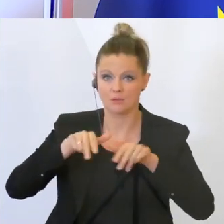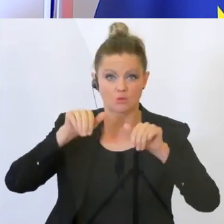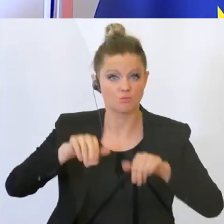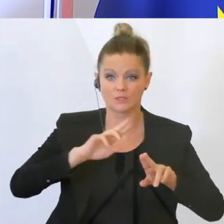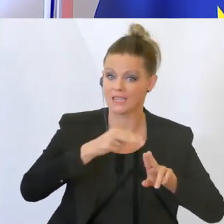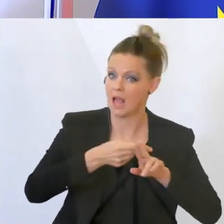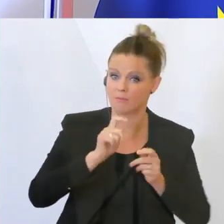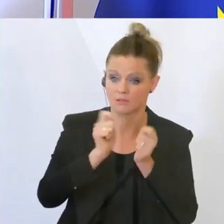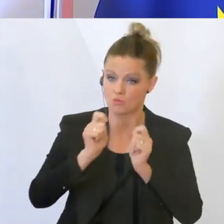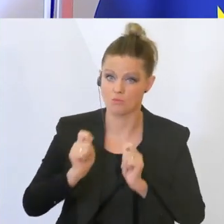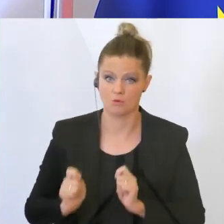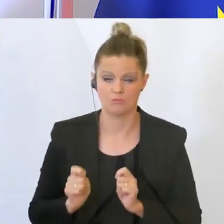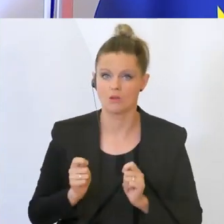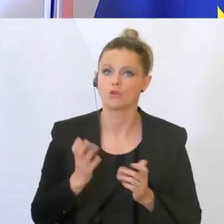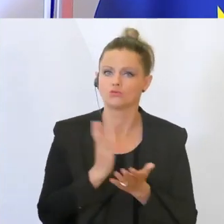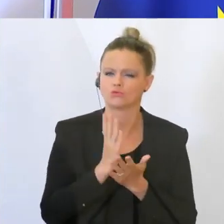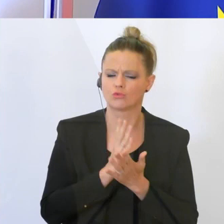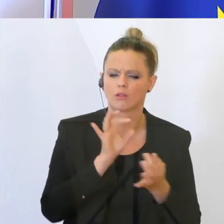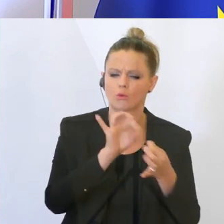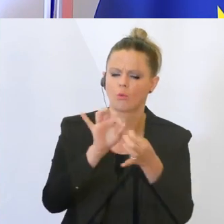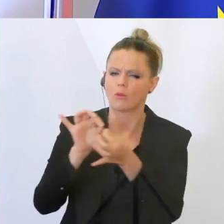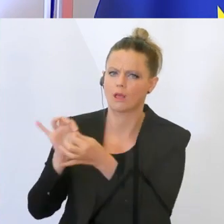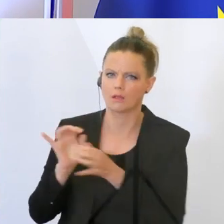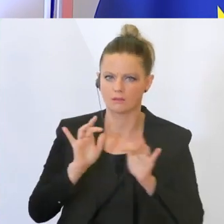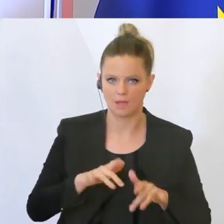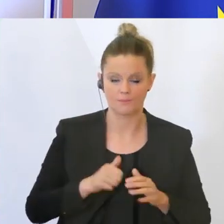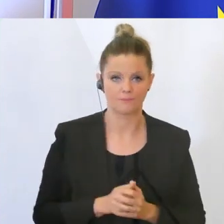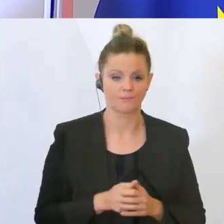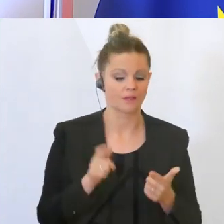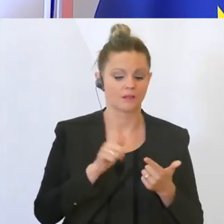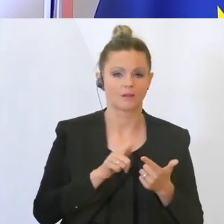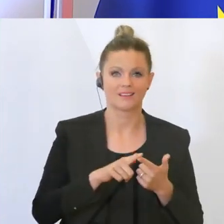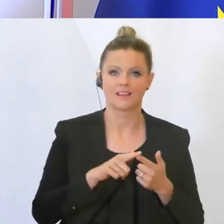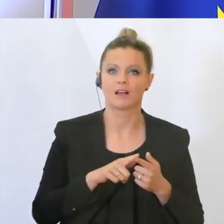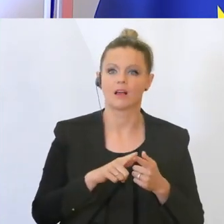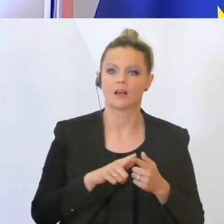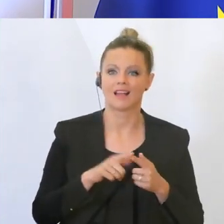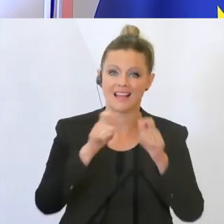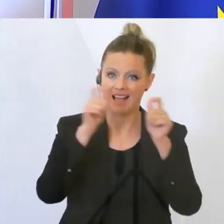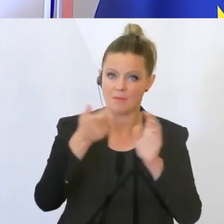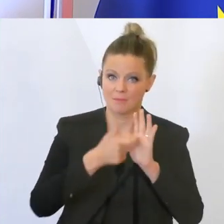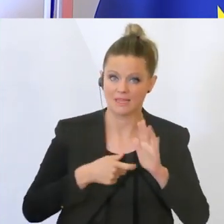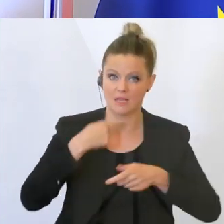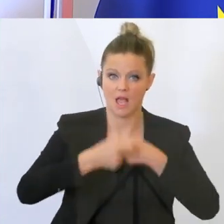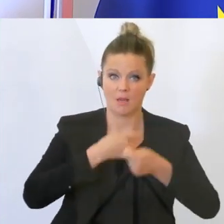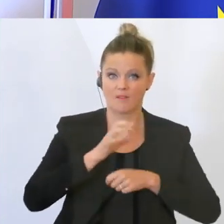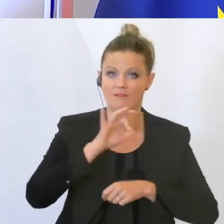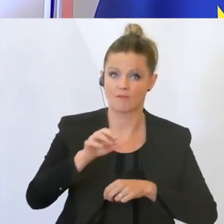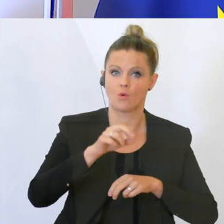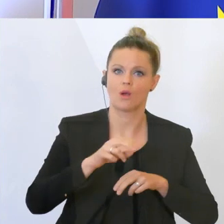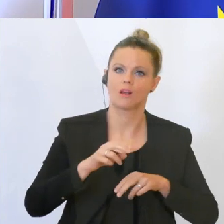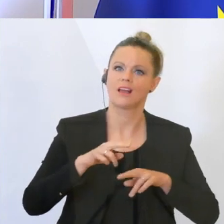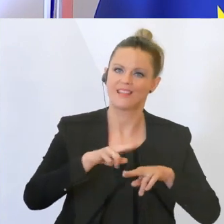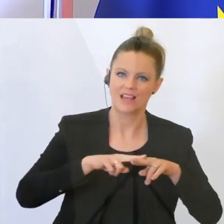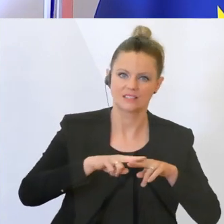hier mit vielen entsprechend auch in Kontakt. Zweitens die Erarbeitung von Rahmenbedingungen für die nationale und